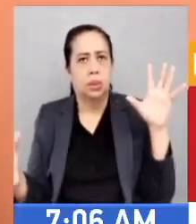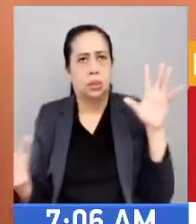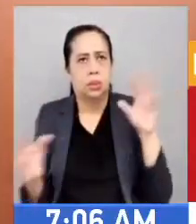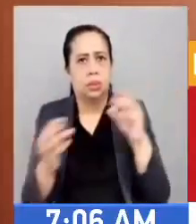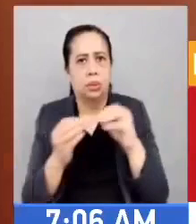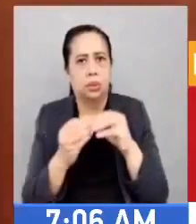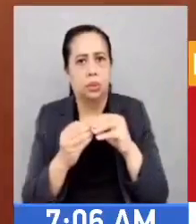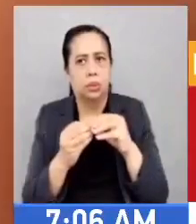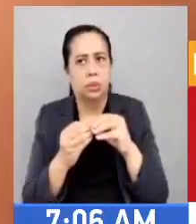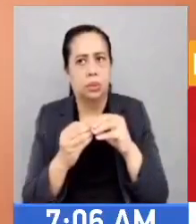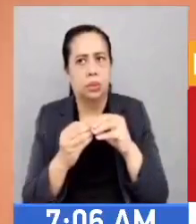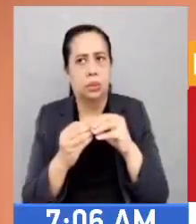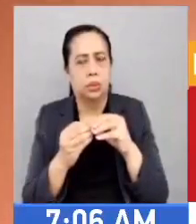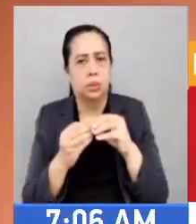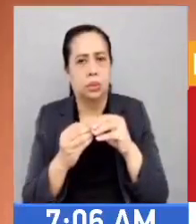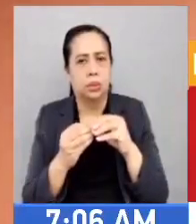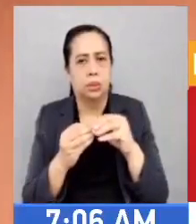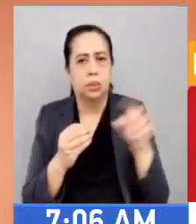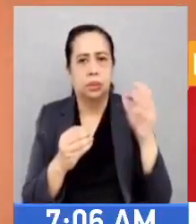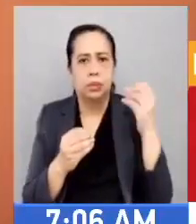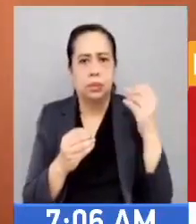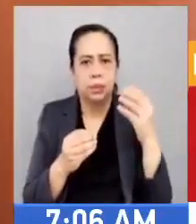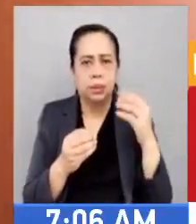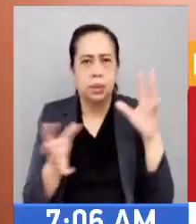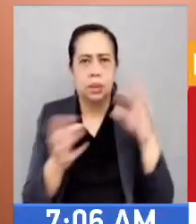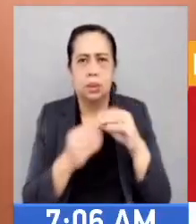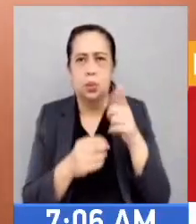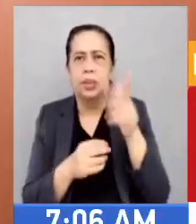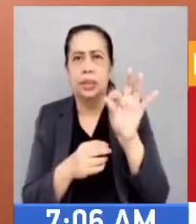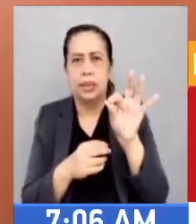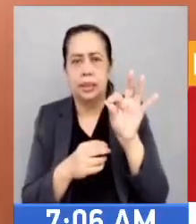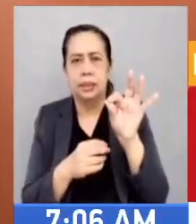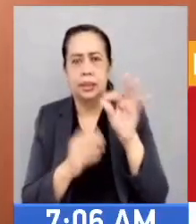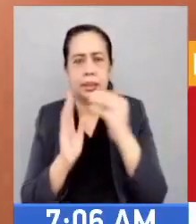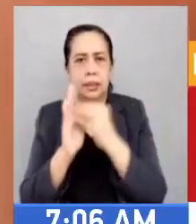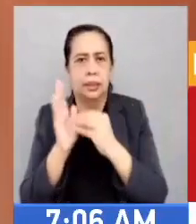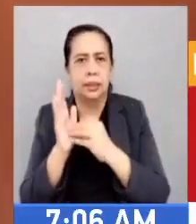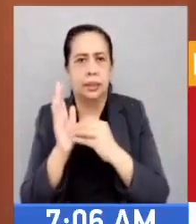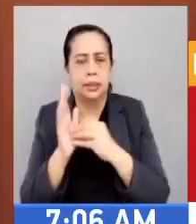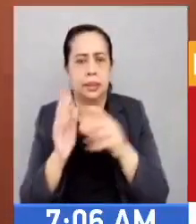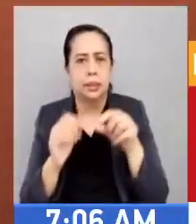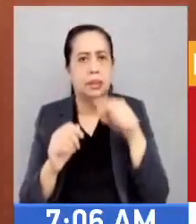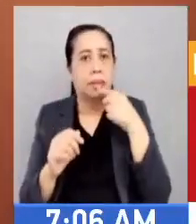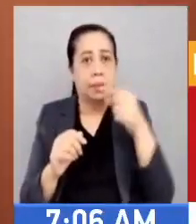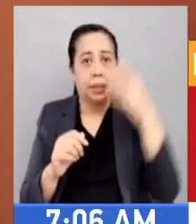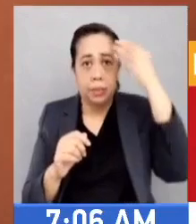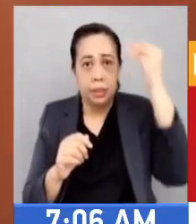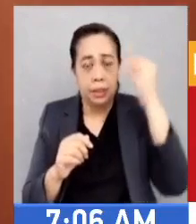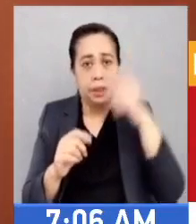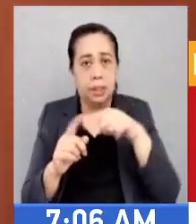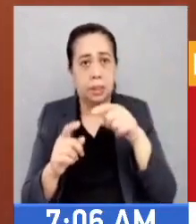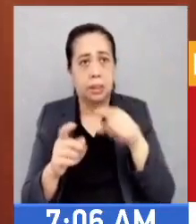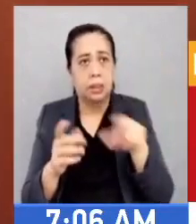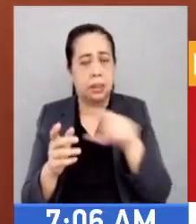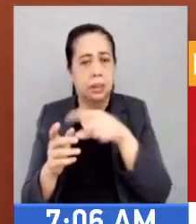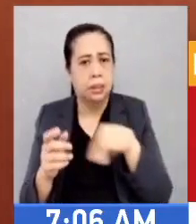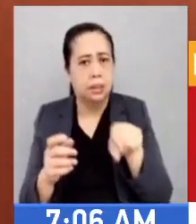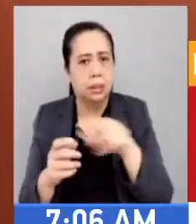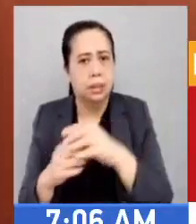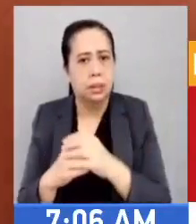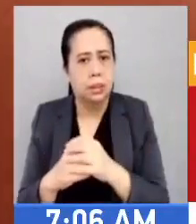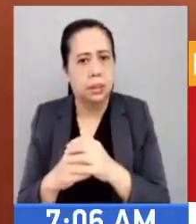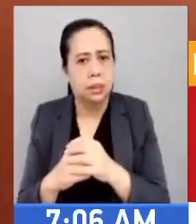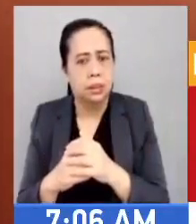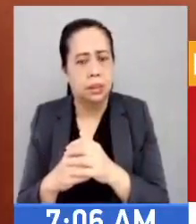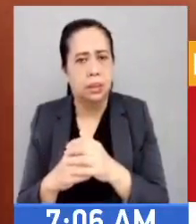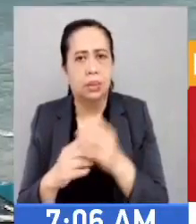at 11 po, nasa 29 ang record po ng Basilan para po sa patay ng trahedya po. May